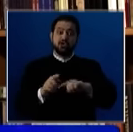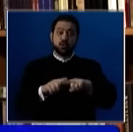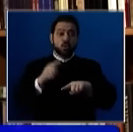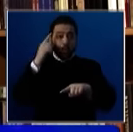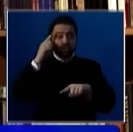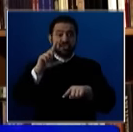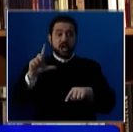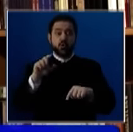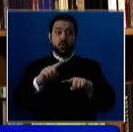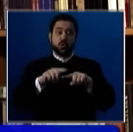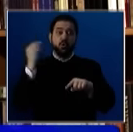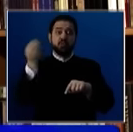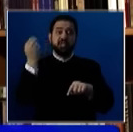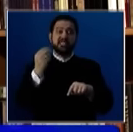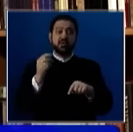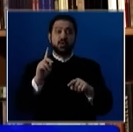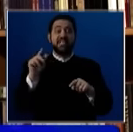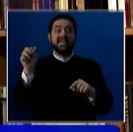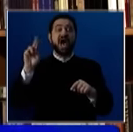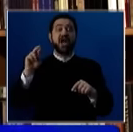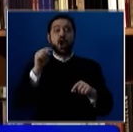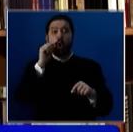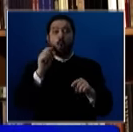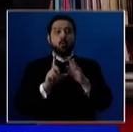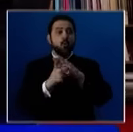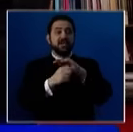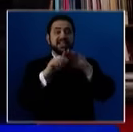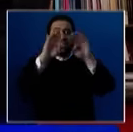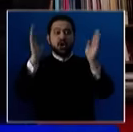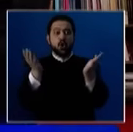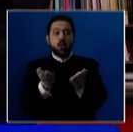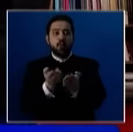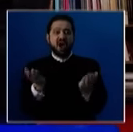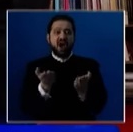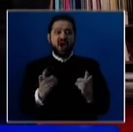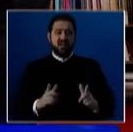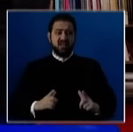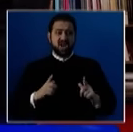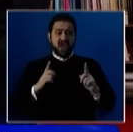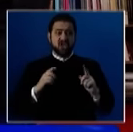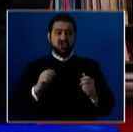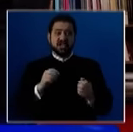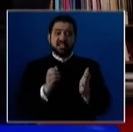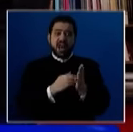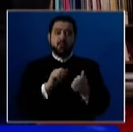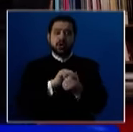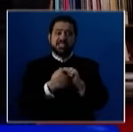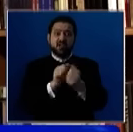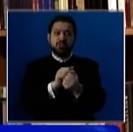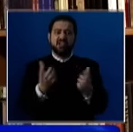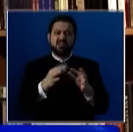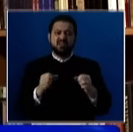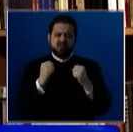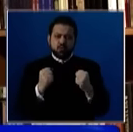înainta pe viața duhovnicească. Însă, omul din lume, trăind într-un context de multe ori nefavorabil, trebuie să lupte, trebuie să fie